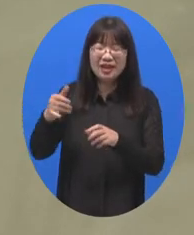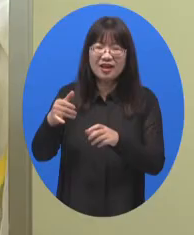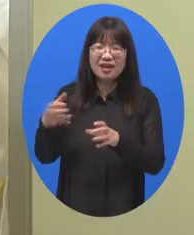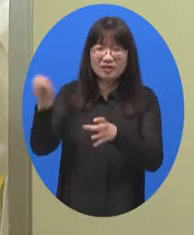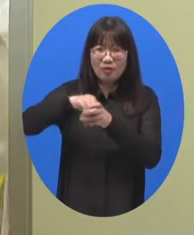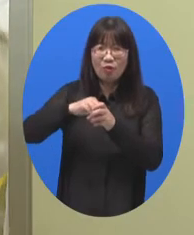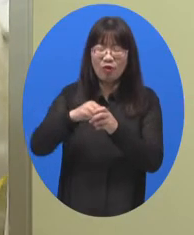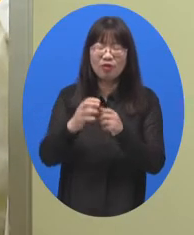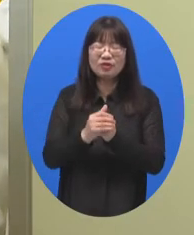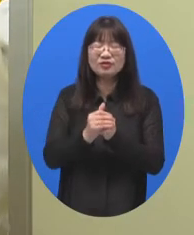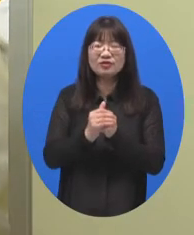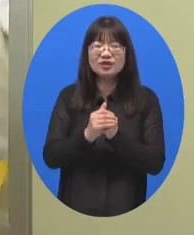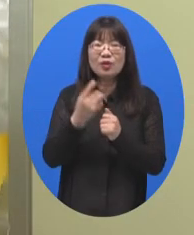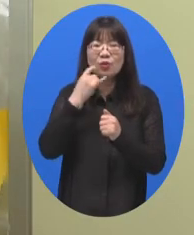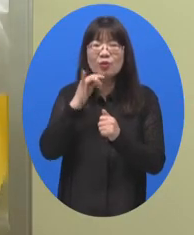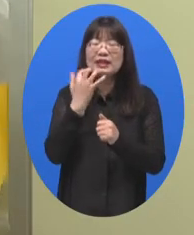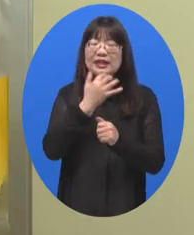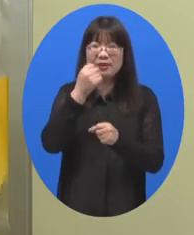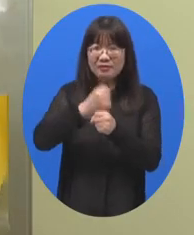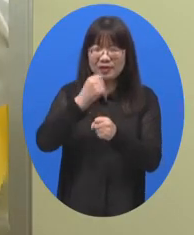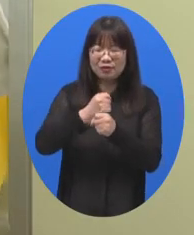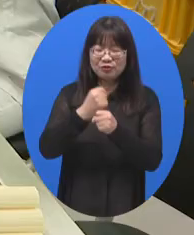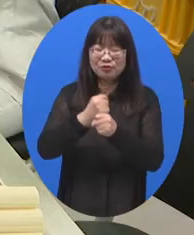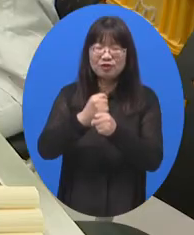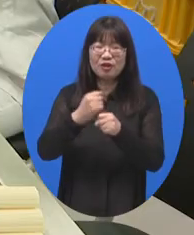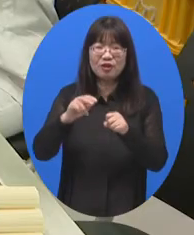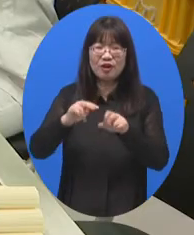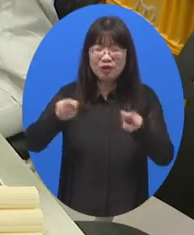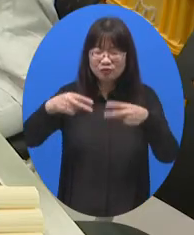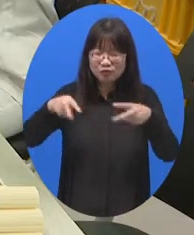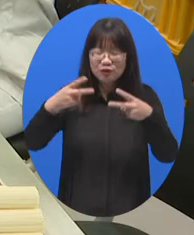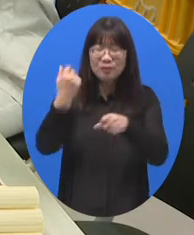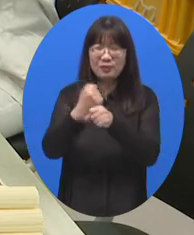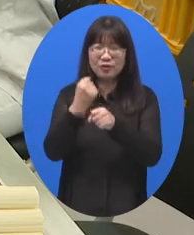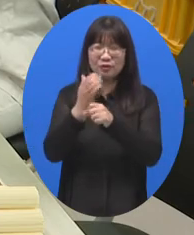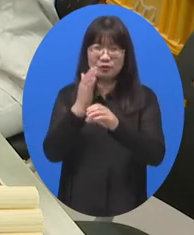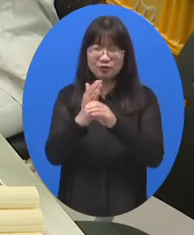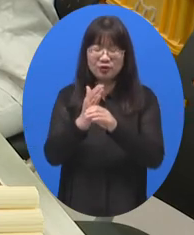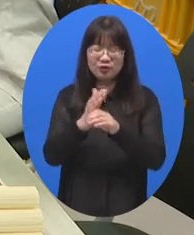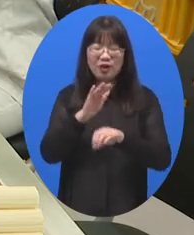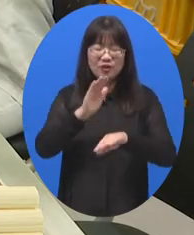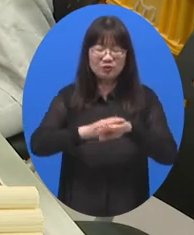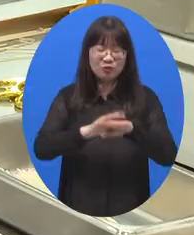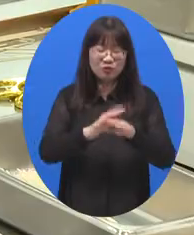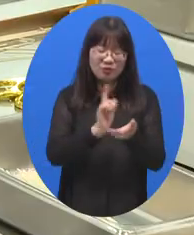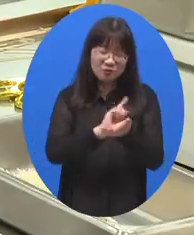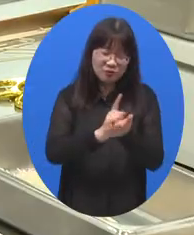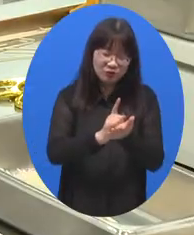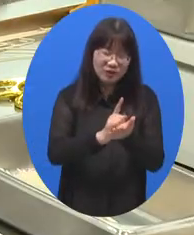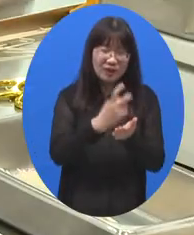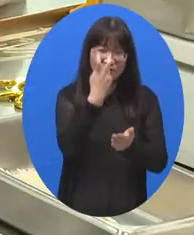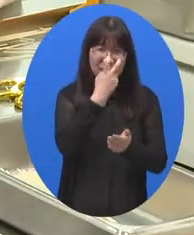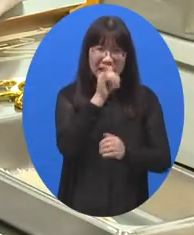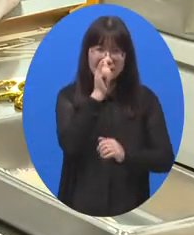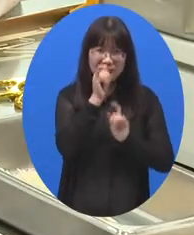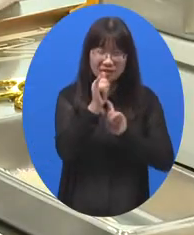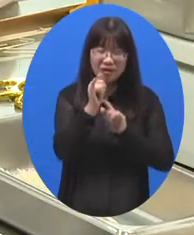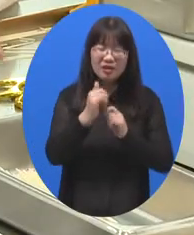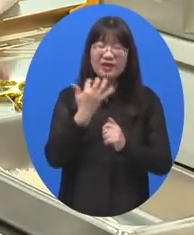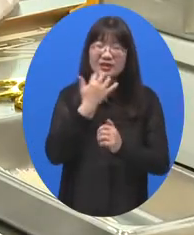뽑아냅니다. 기계 작업이 끝나면 일일이 손으로 무게를 재고 꼼꼼하게 포장을 해 오색빛깔 국수를